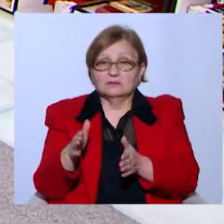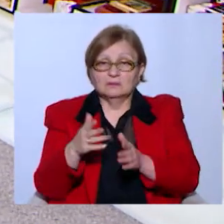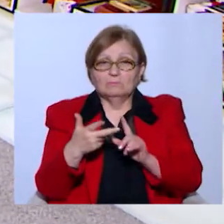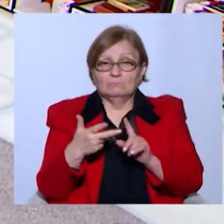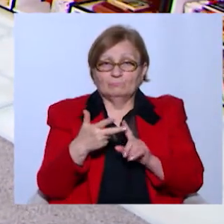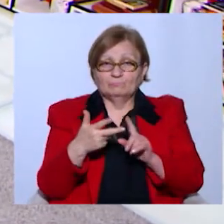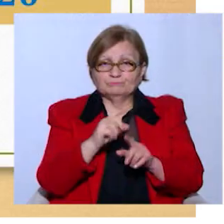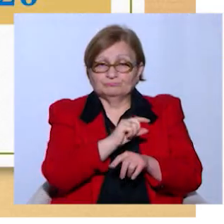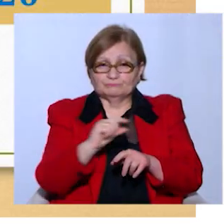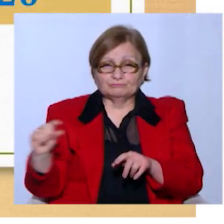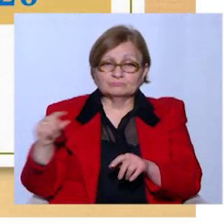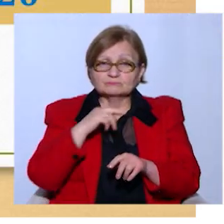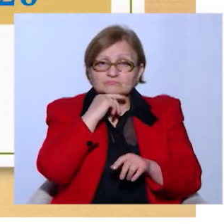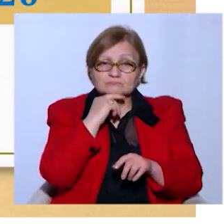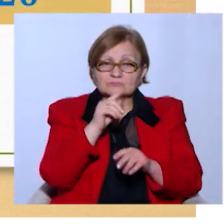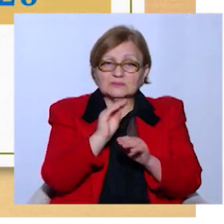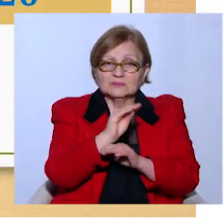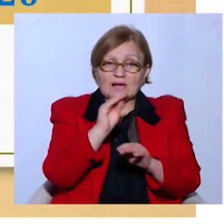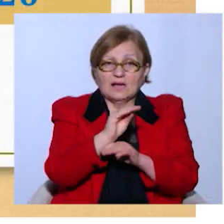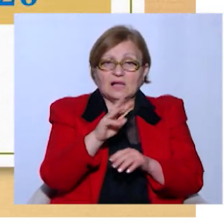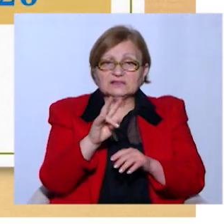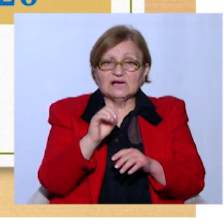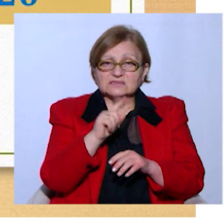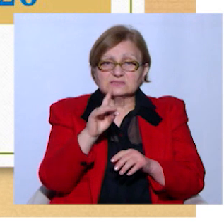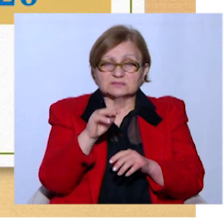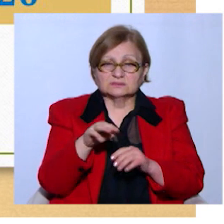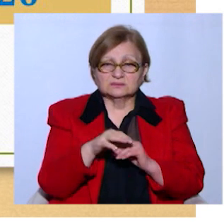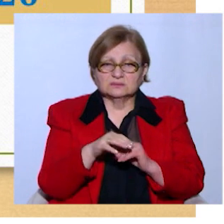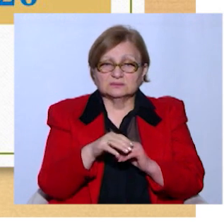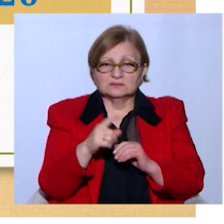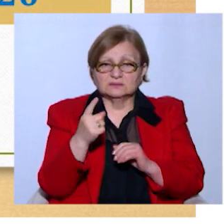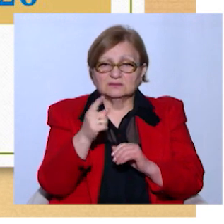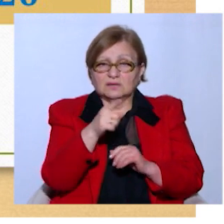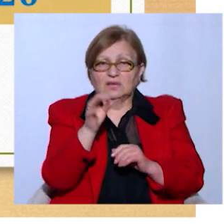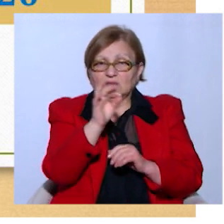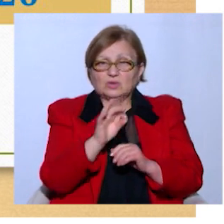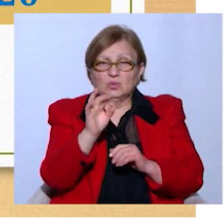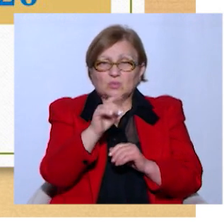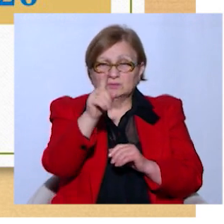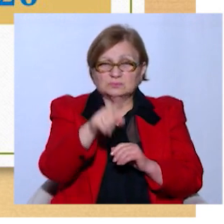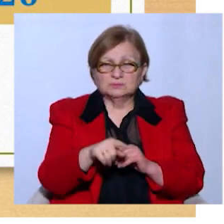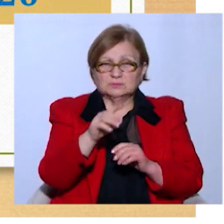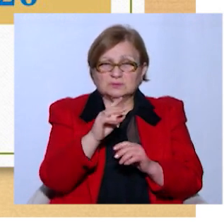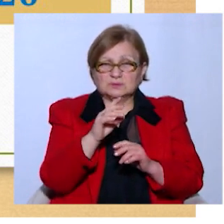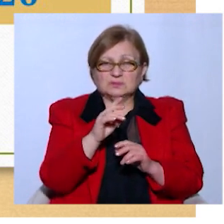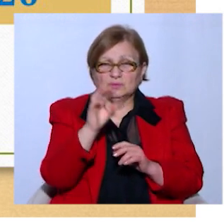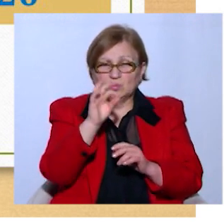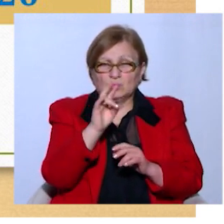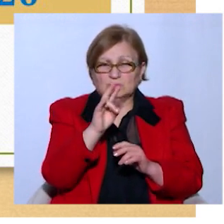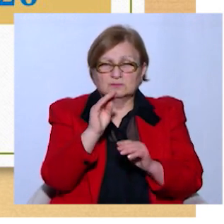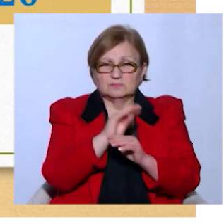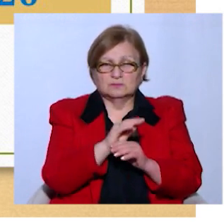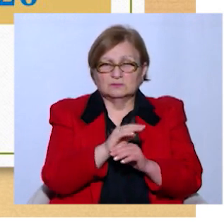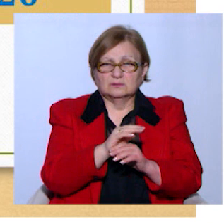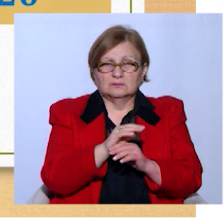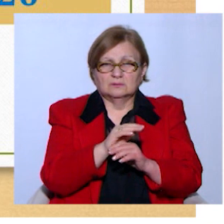მესამე სტრიქონზე, დავაკვირდეთ ნაზრდებს. ესე იგი, პირველ შემთხვევაში, როცა ენი 0-დან 10-მდე გაიზარდა, ნაზრდი